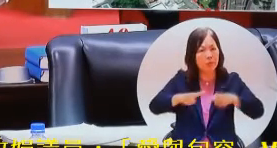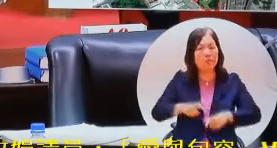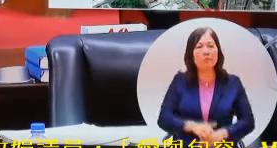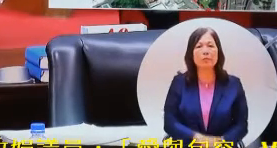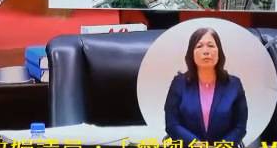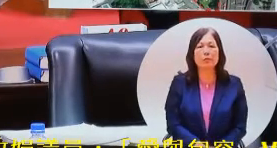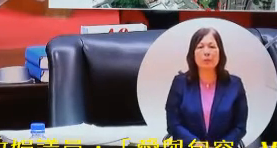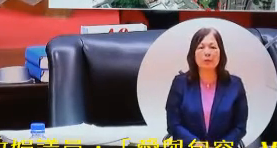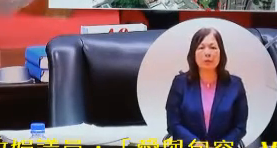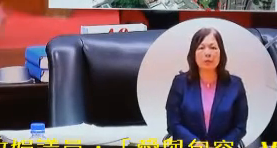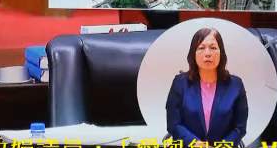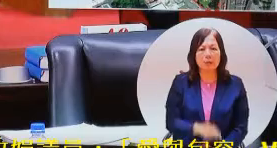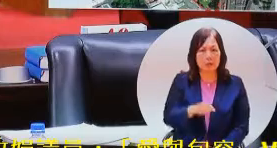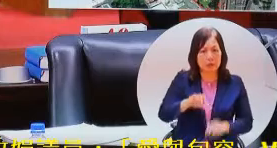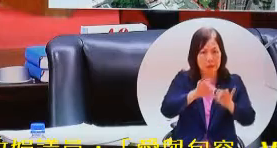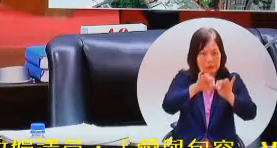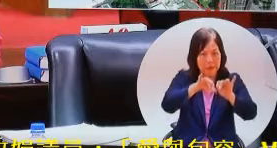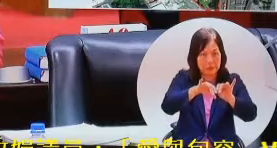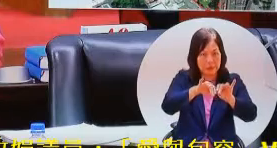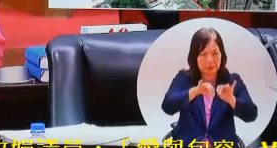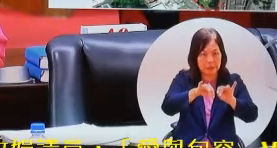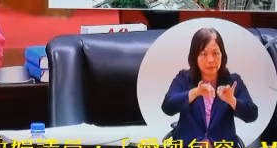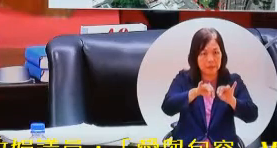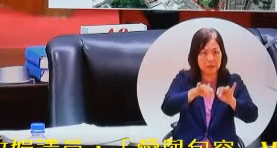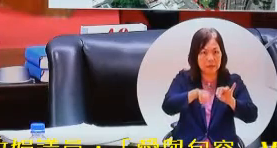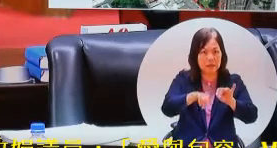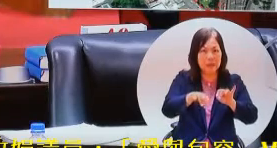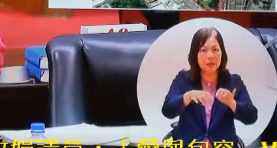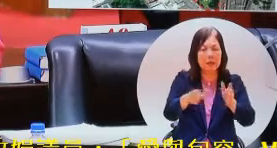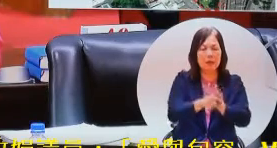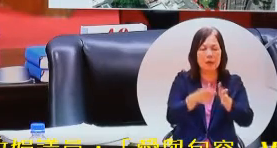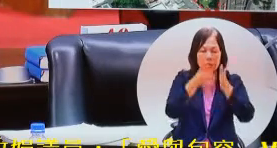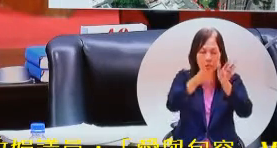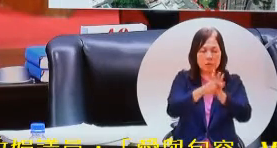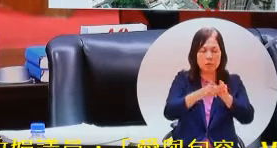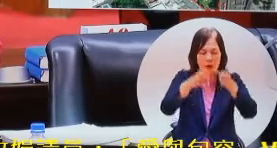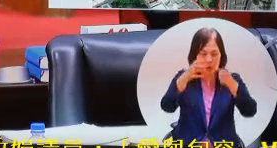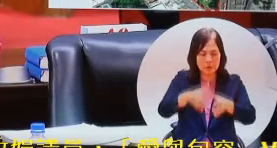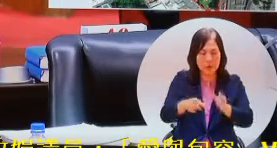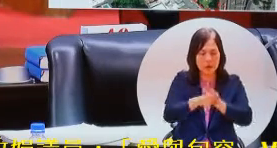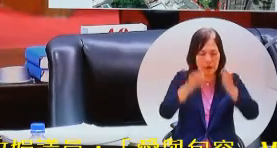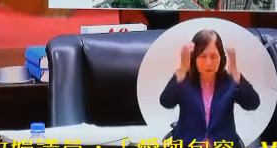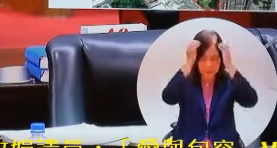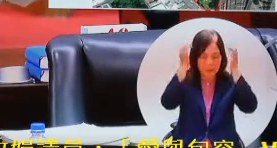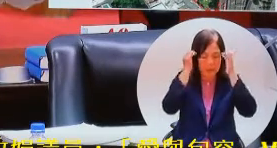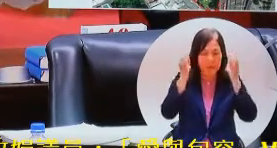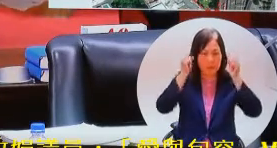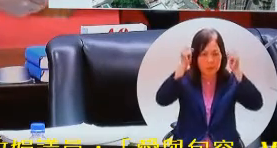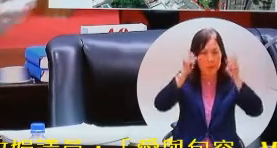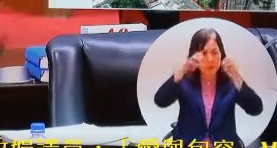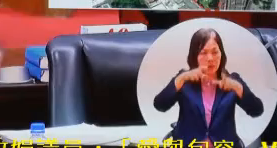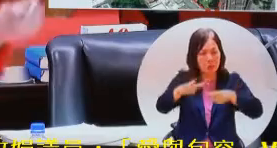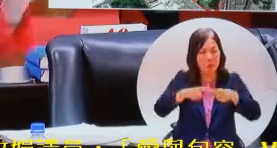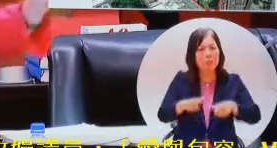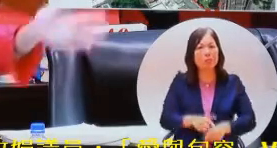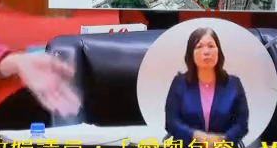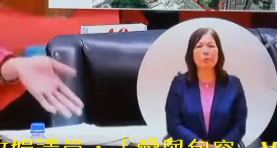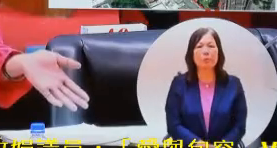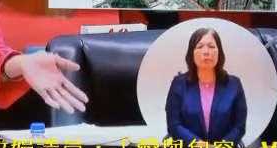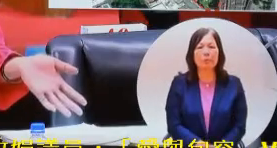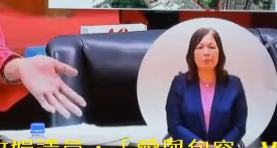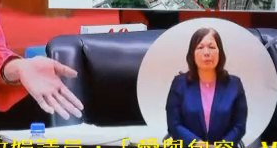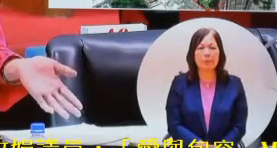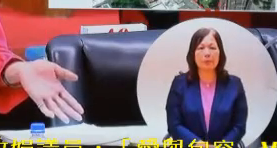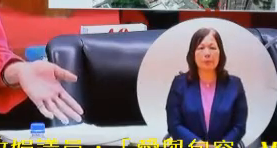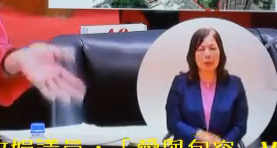这一块地也准备要做我们的男子运动园区的运动中心，好，当时我后来但是我们大概那